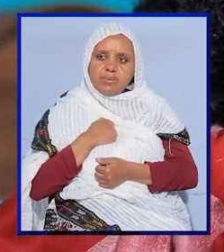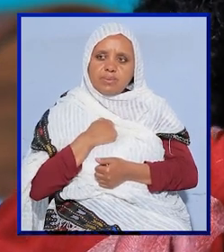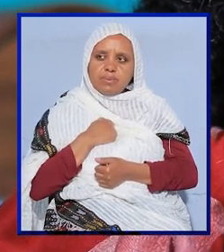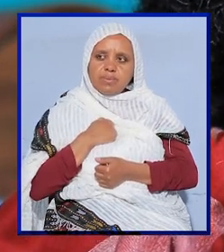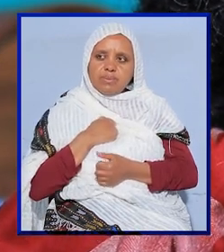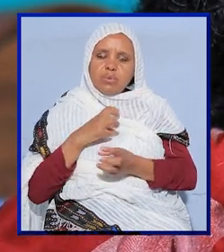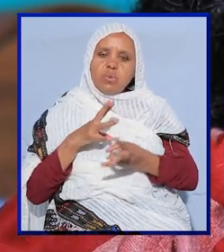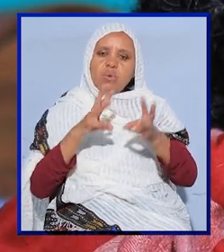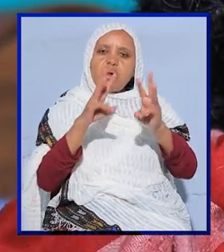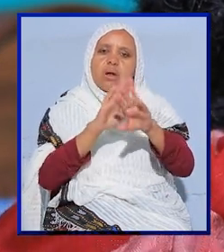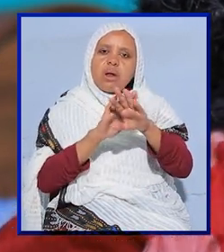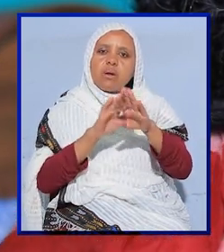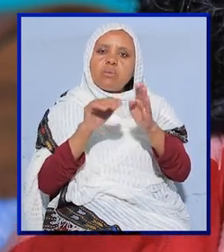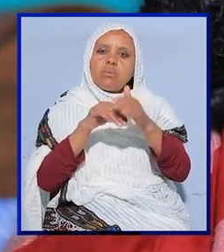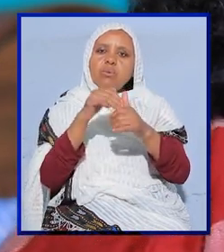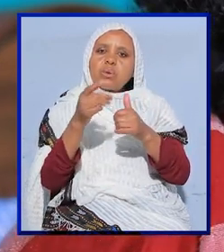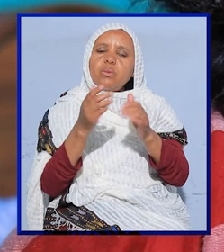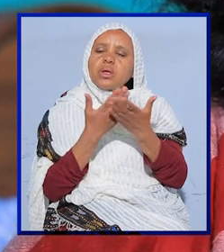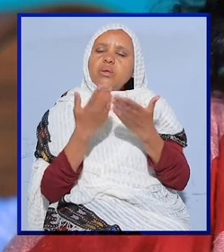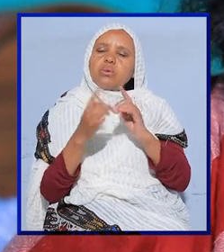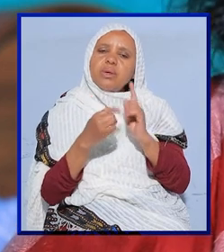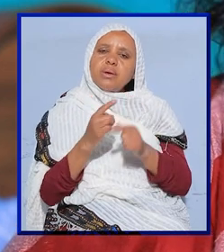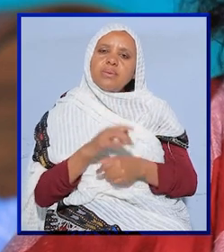ጎዳና ነው የሚወጣው፣ የት ነው